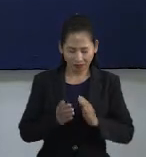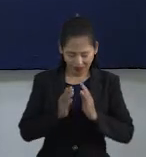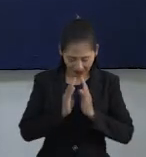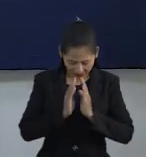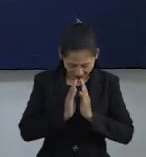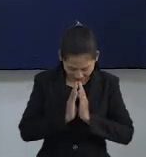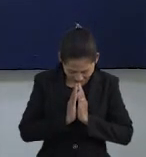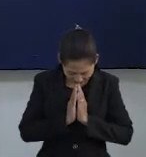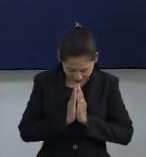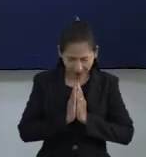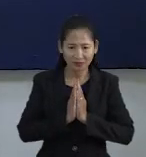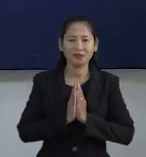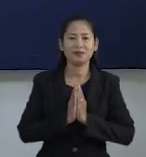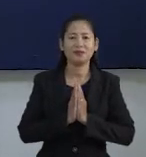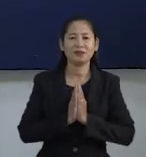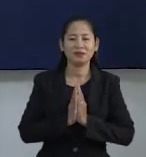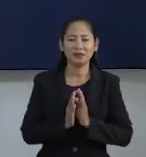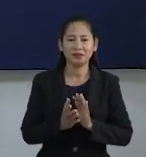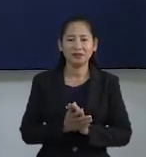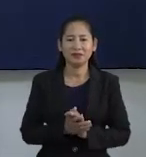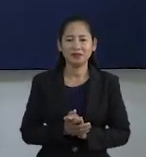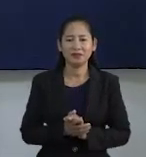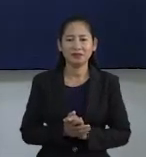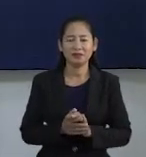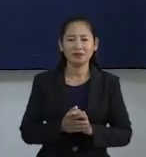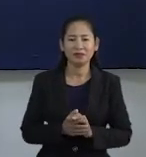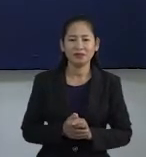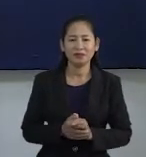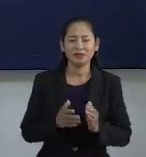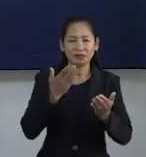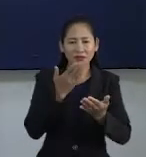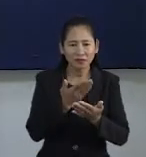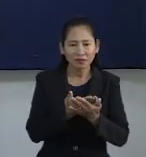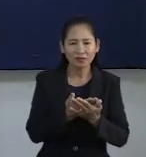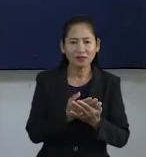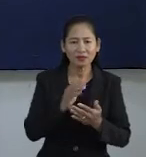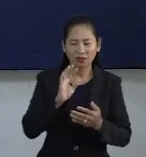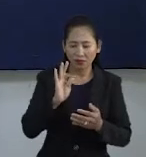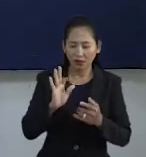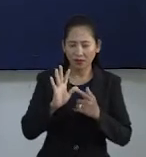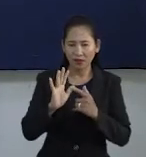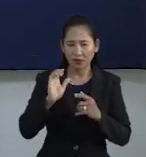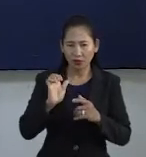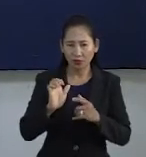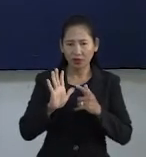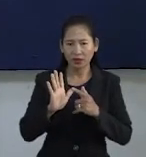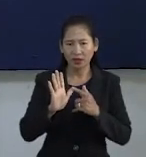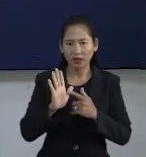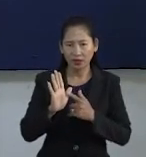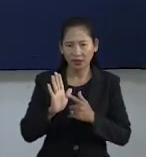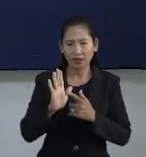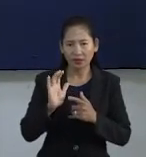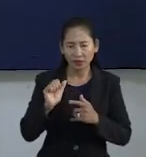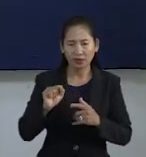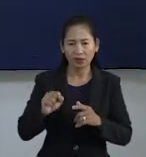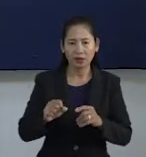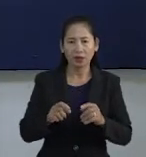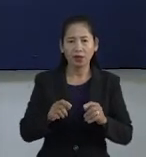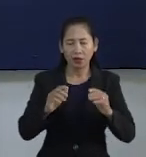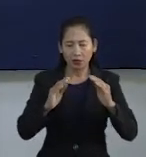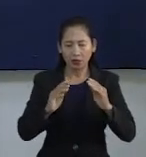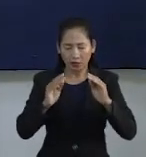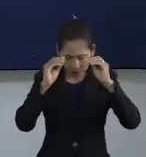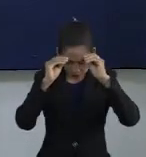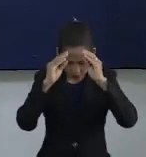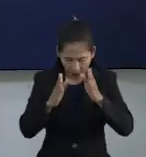Bà khi nhập bát xong anh nhát có đi có rộp chìm điện xua bà trong bát mua chơi xong bị chật chỉ cùng người liền ở sạp làm tham gia xã cùng lúc cống cống của